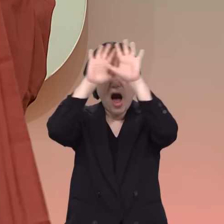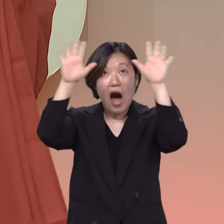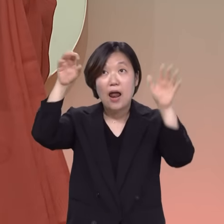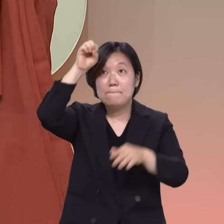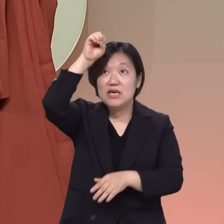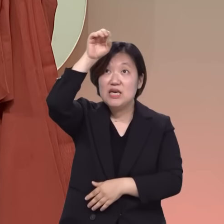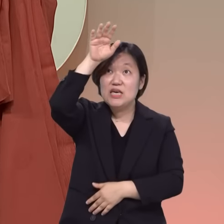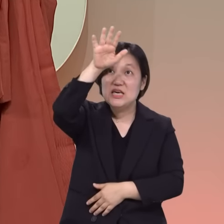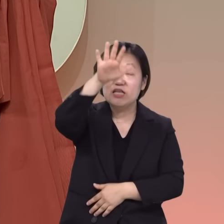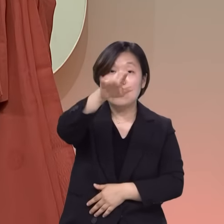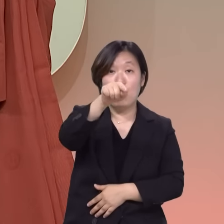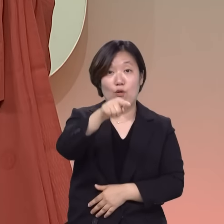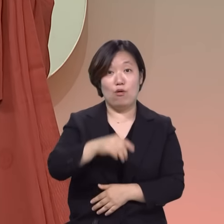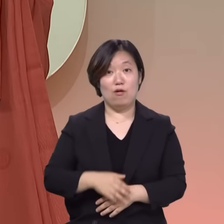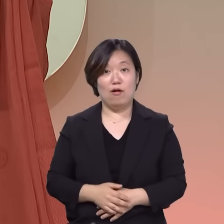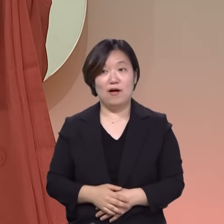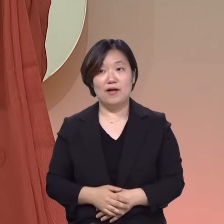광명을